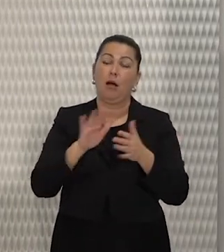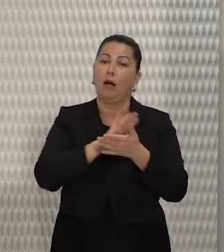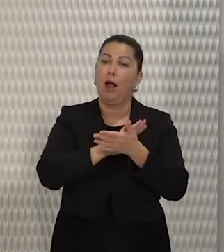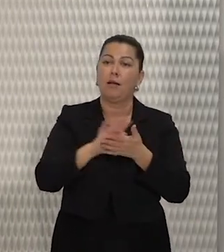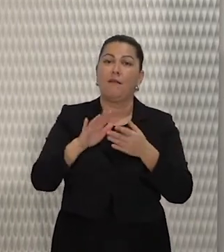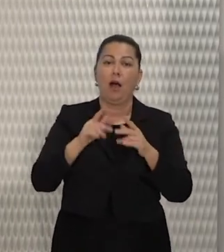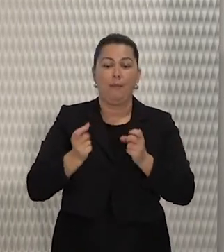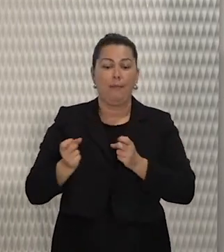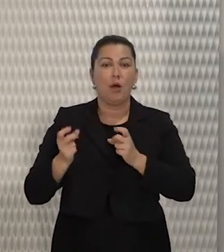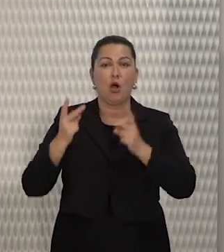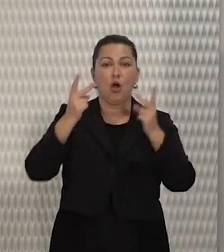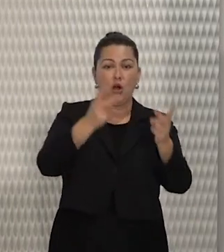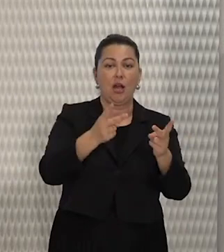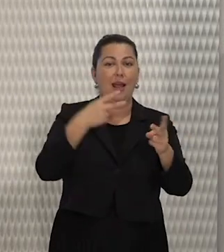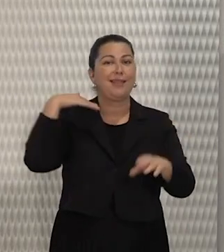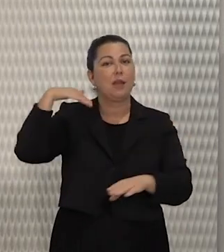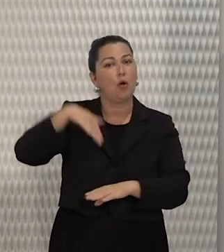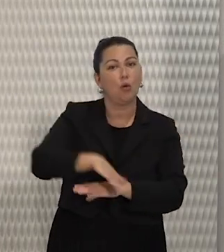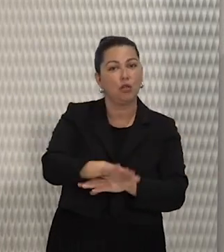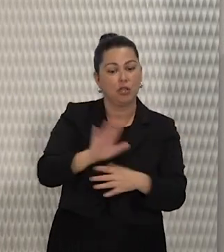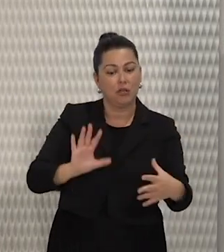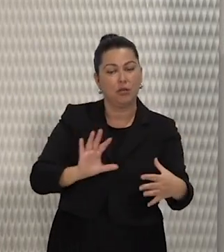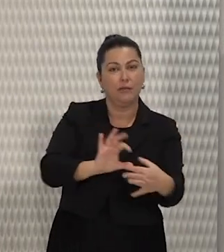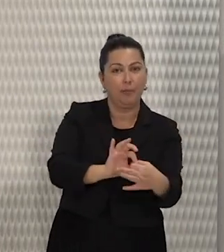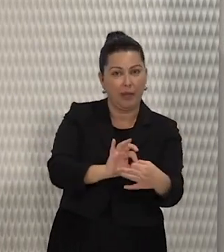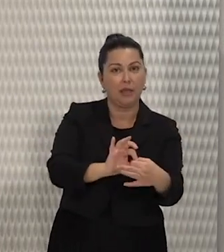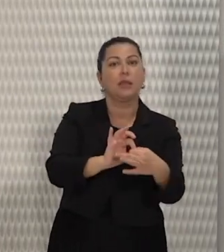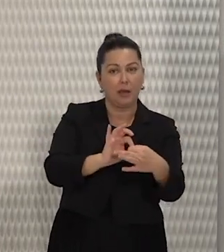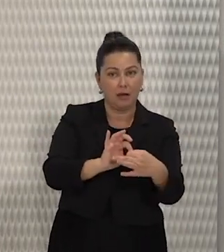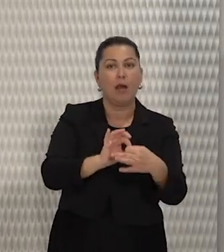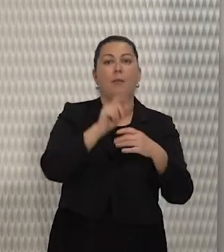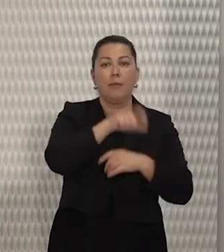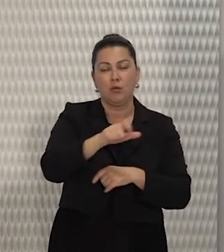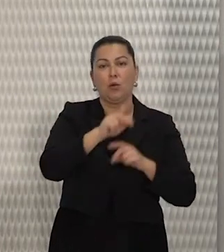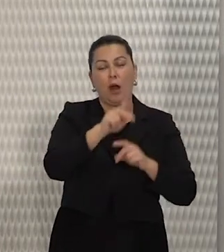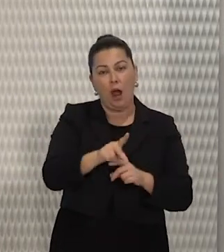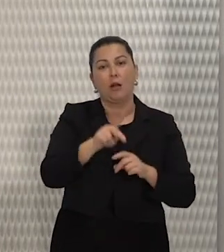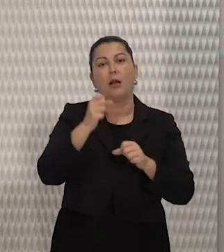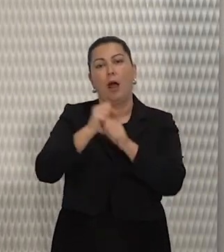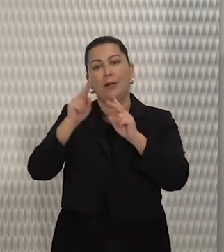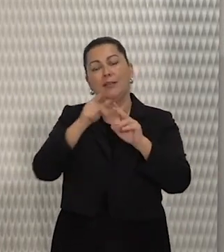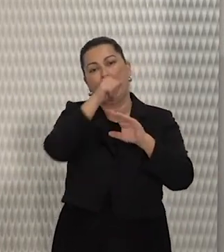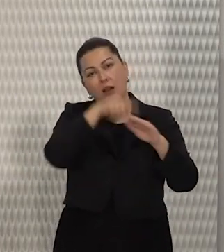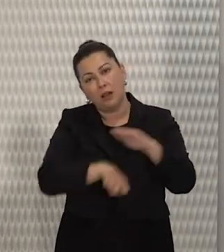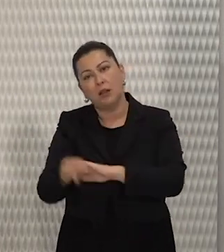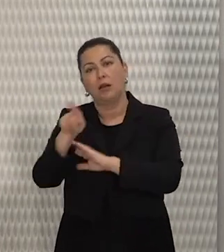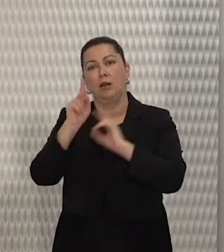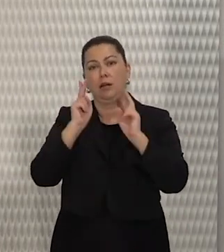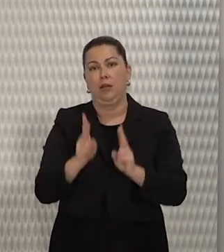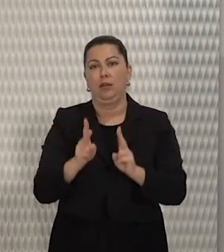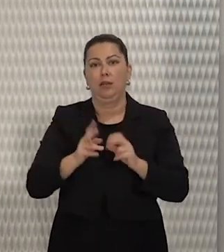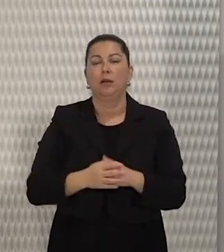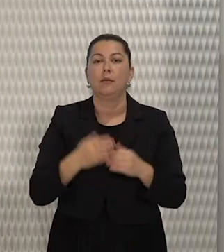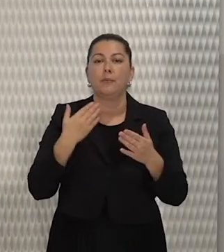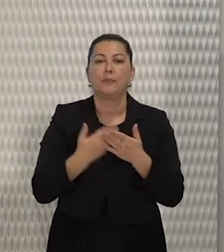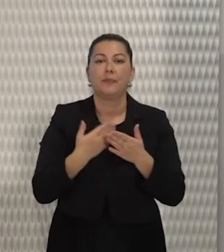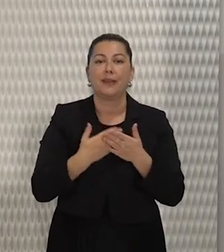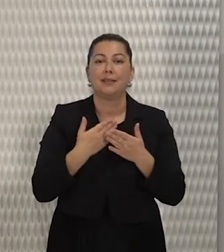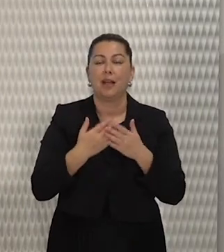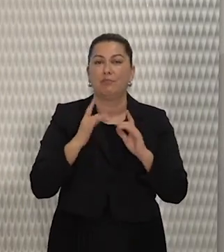zu bilden, die Rutsche zu legen, um auch in diese Arbeitswelt wieder reinzukommen. Dann denke ich